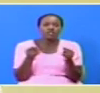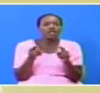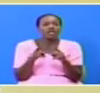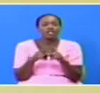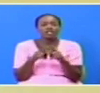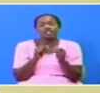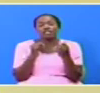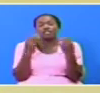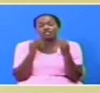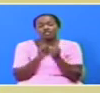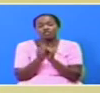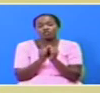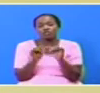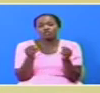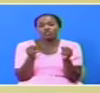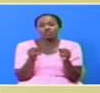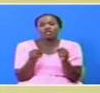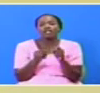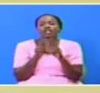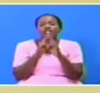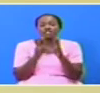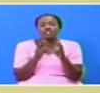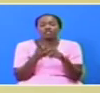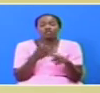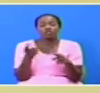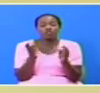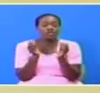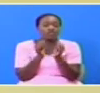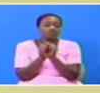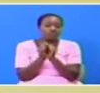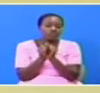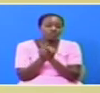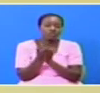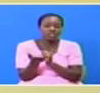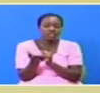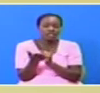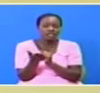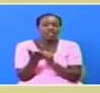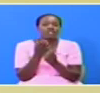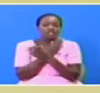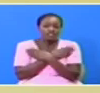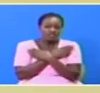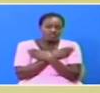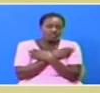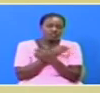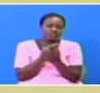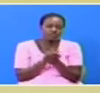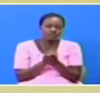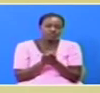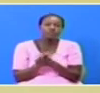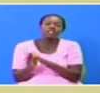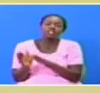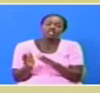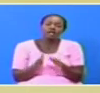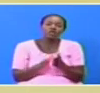michezo, bila shaka tutakuelezea matokeo kamili ya mechi hii. Kumbuka mtazamaji, hii ni mechi ya kirafiki. Tuendelee na